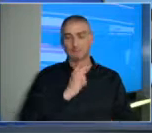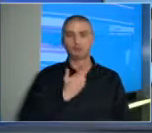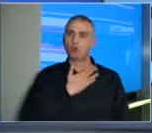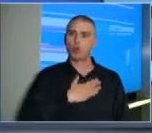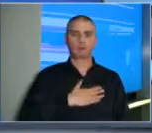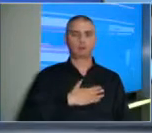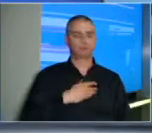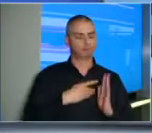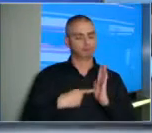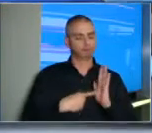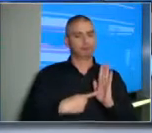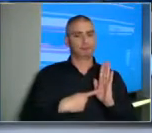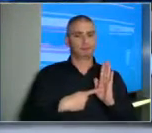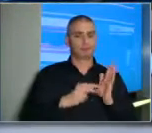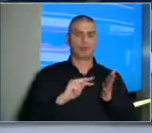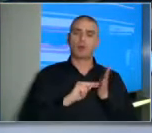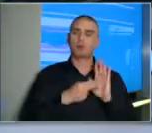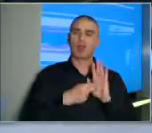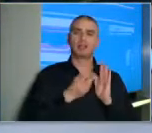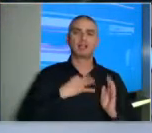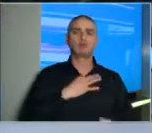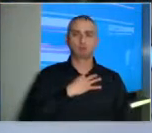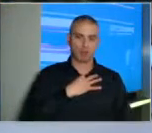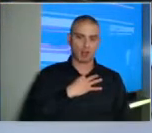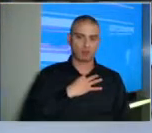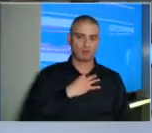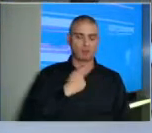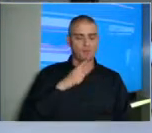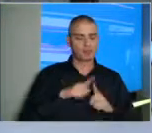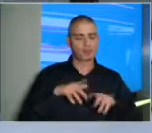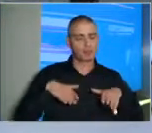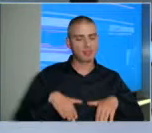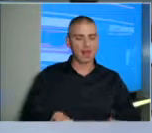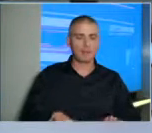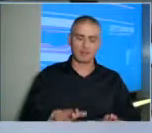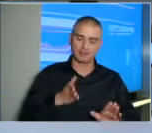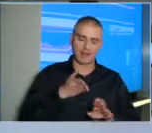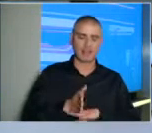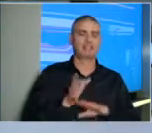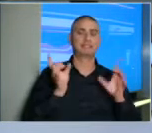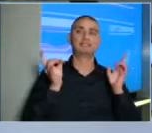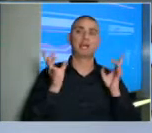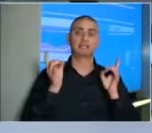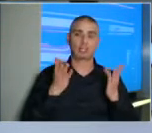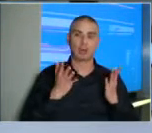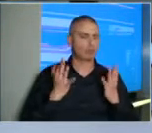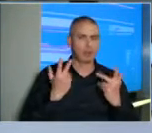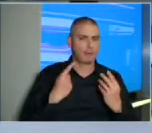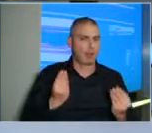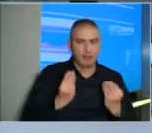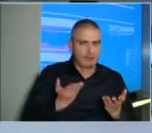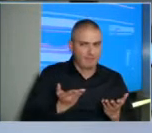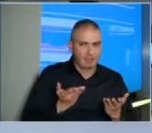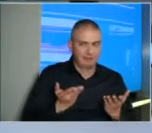רוצים להראות לנו את הפוליטיקאים שלנו בנעלי בית, להיכנס לסלון. עד כמה הדבר